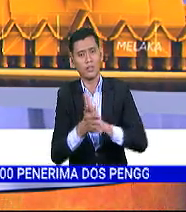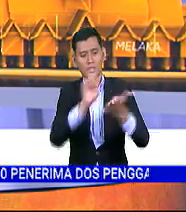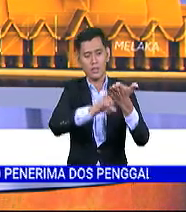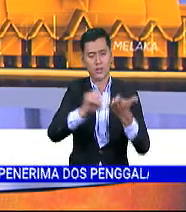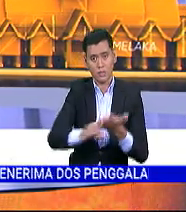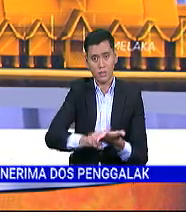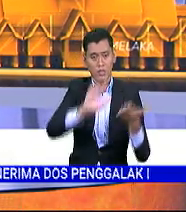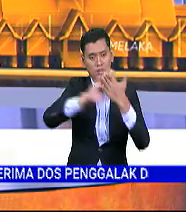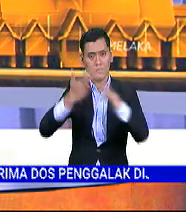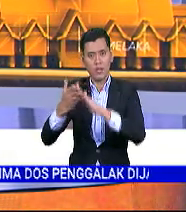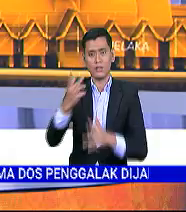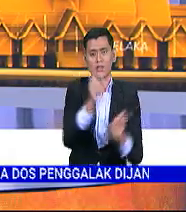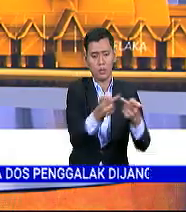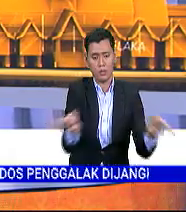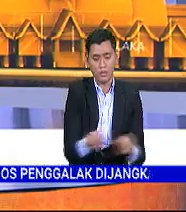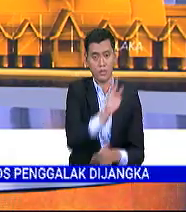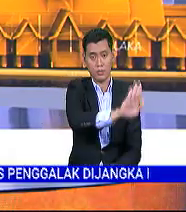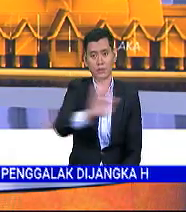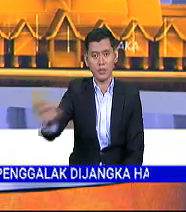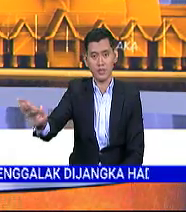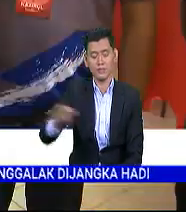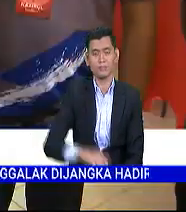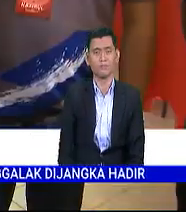kepada komuniti di kawasan masing-masing.